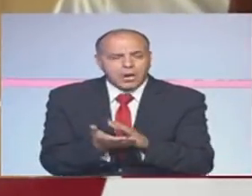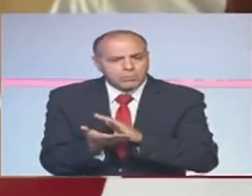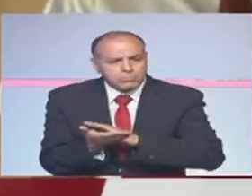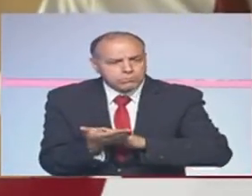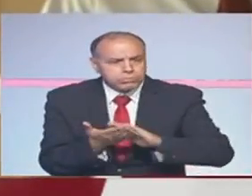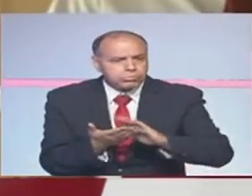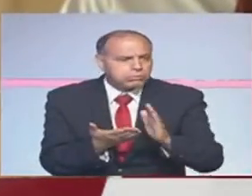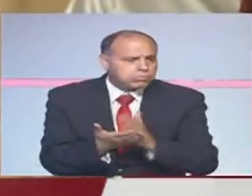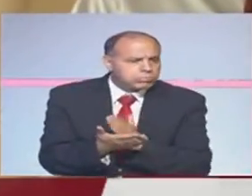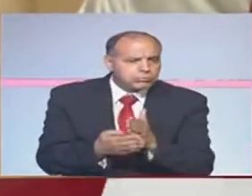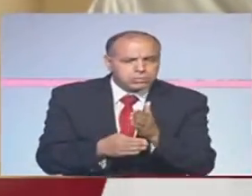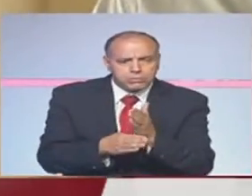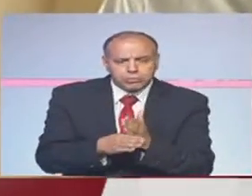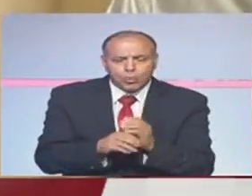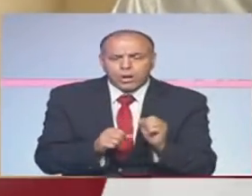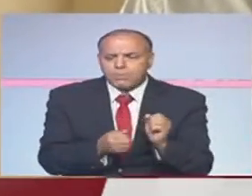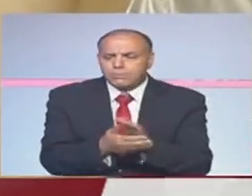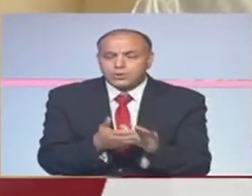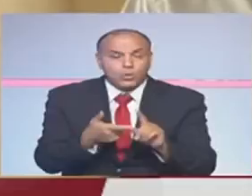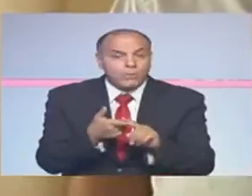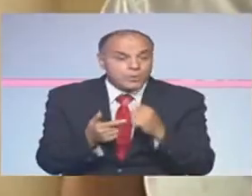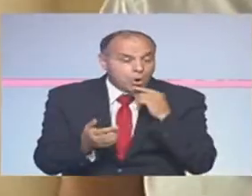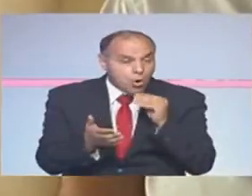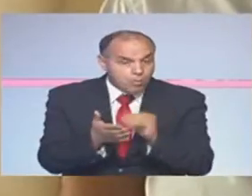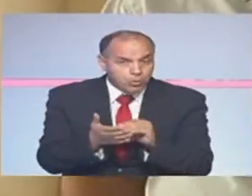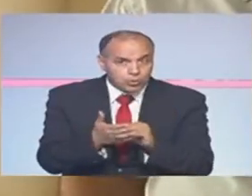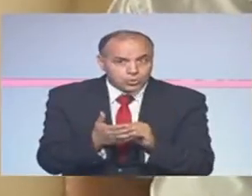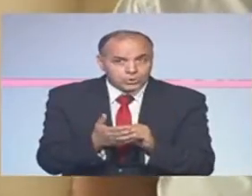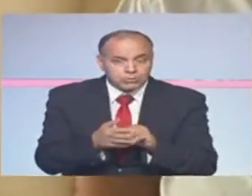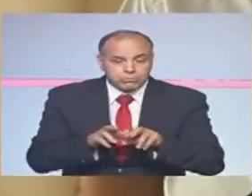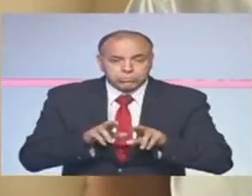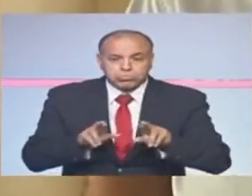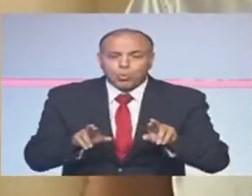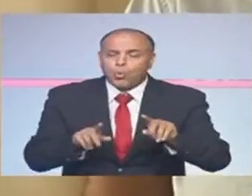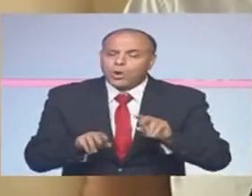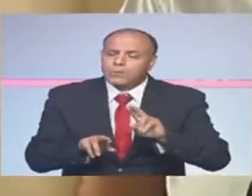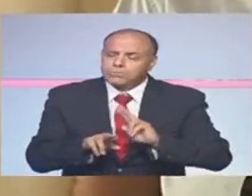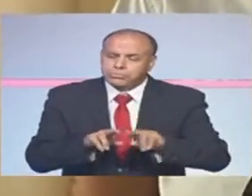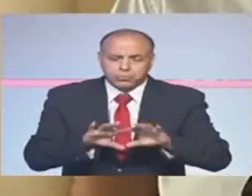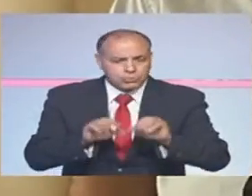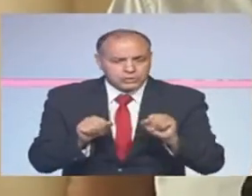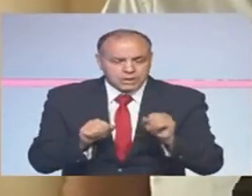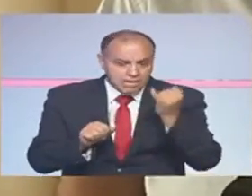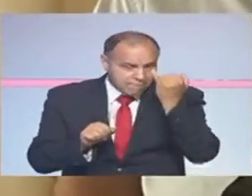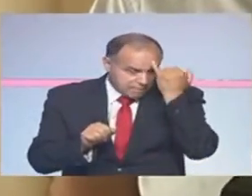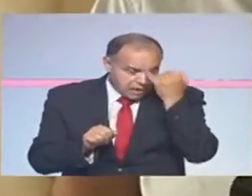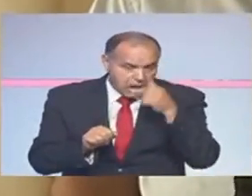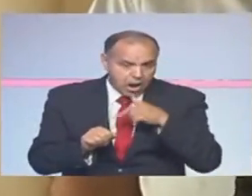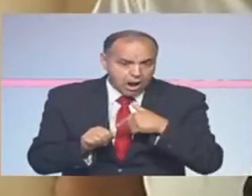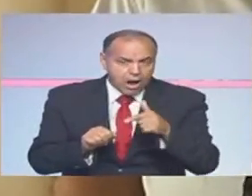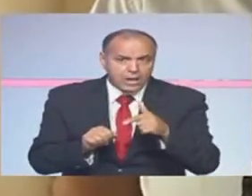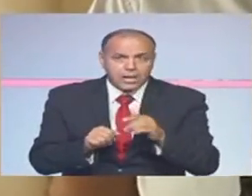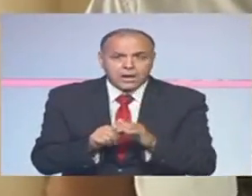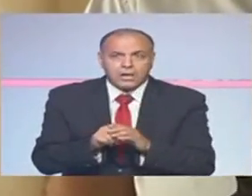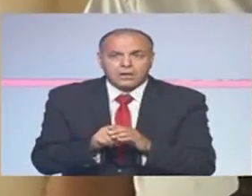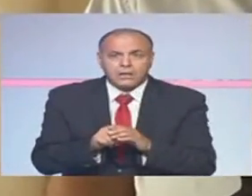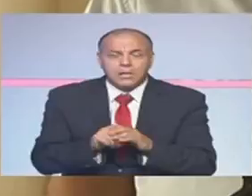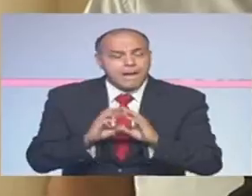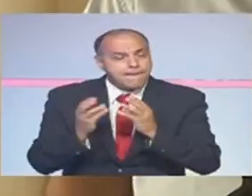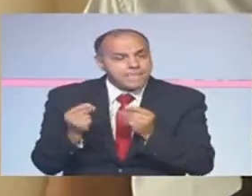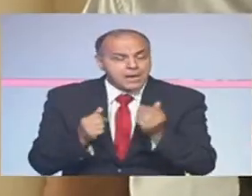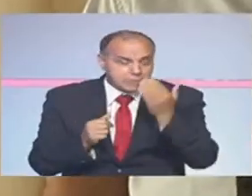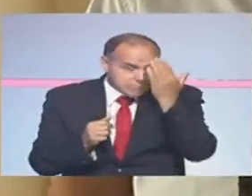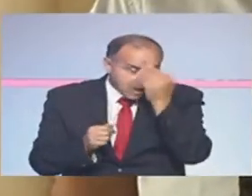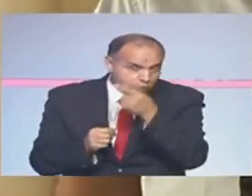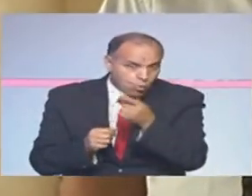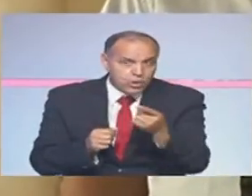وكذلك مسرعه والتلقي ما تعرف وكذلك كانت عصير طرقه البلدين كيف كيف عندنا فكره سواء بدنا نعرفوا